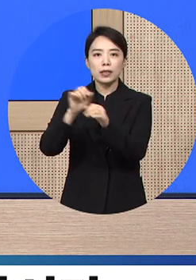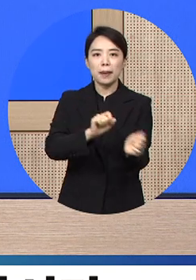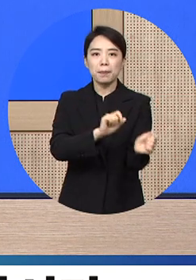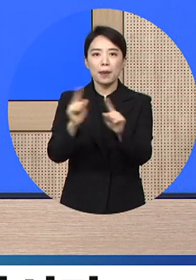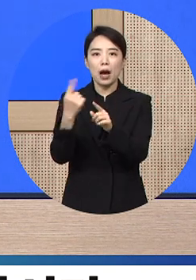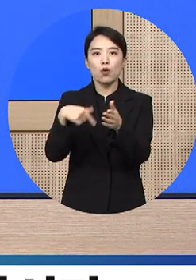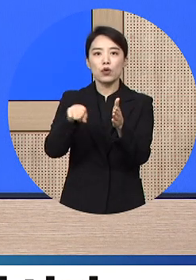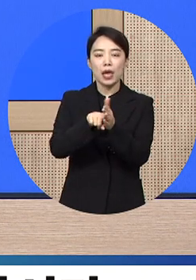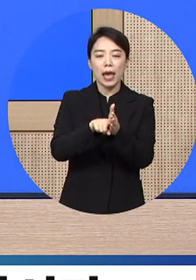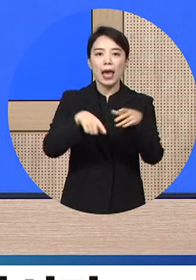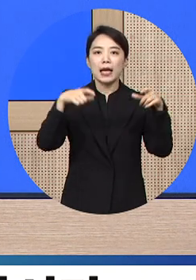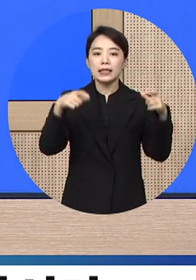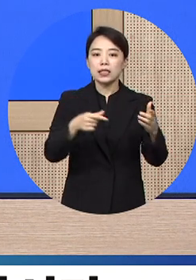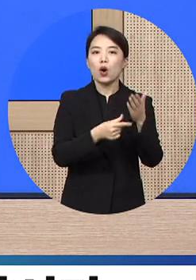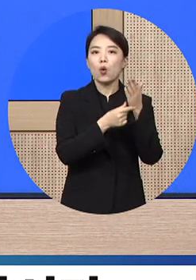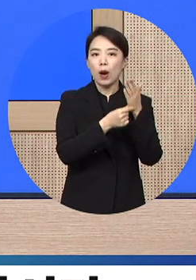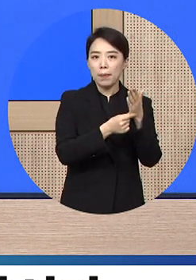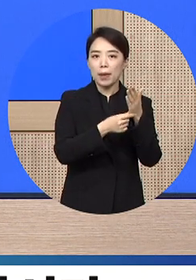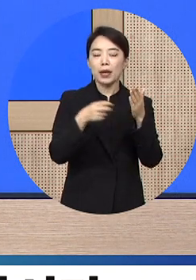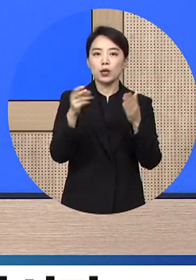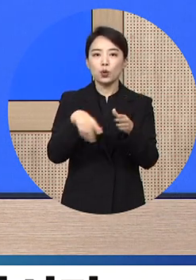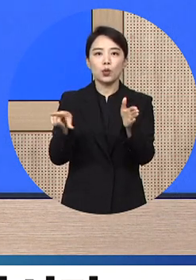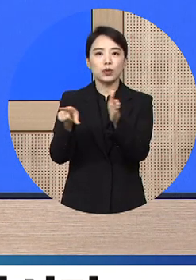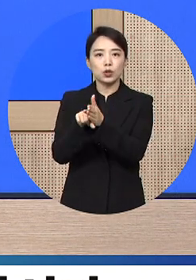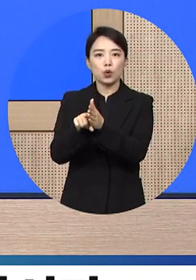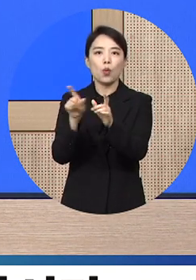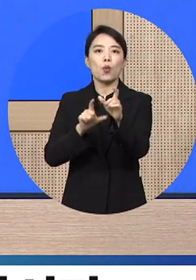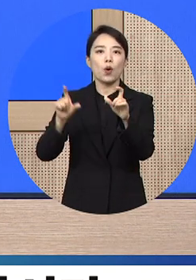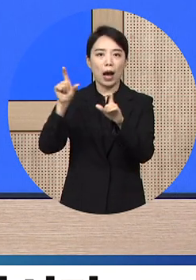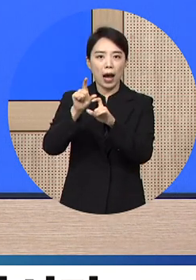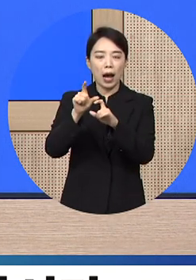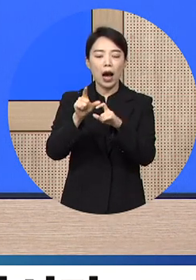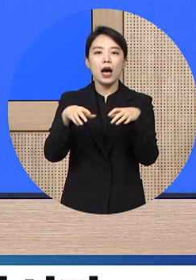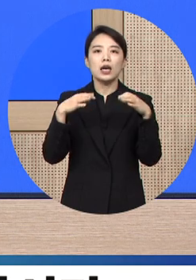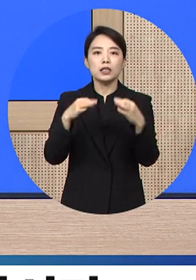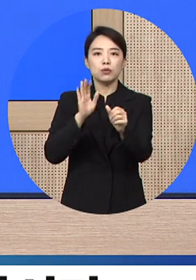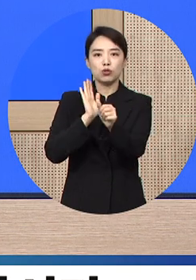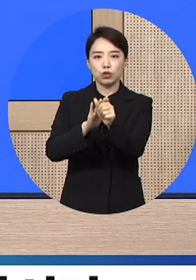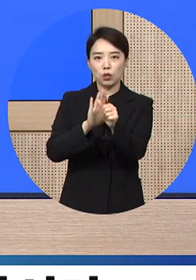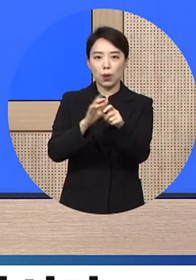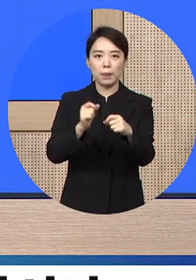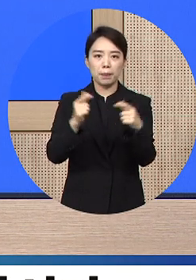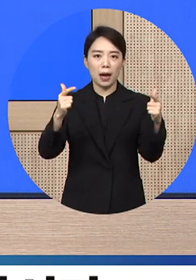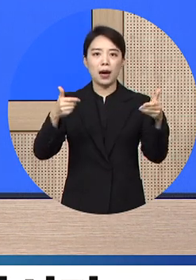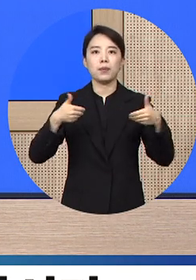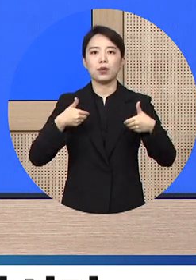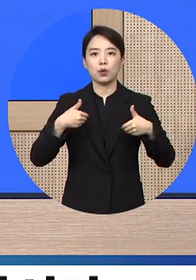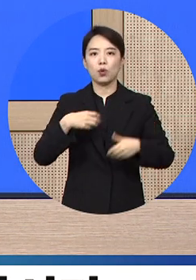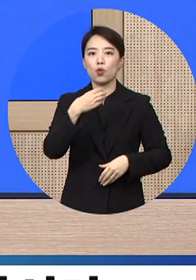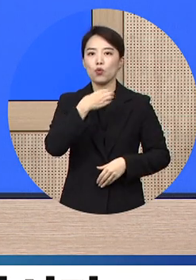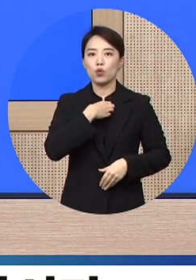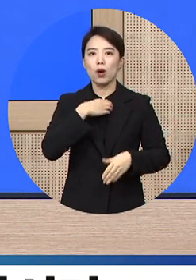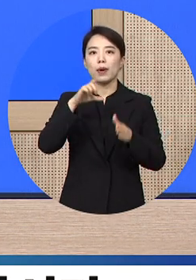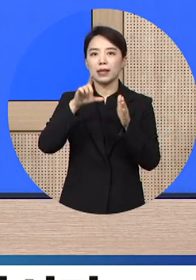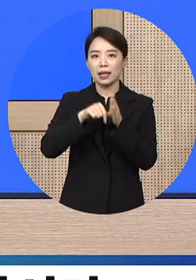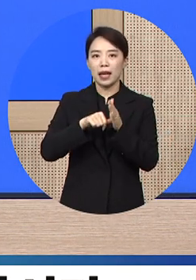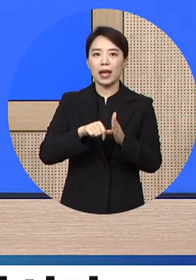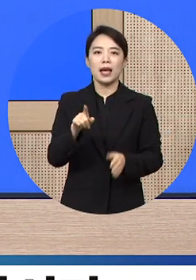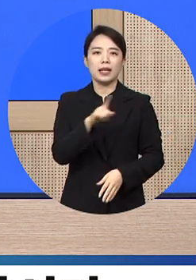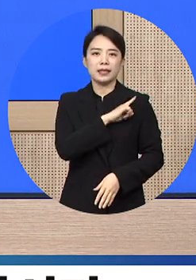지역화폐, 신용보강, 금융지원 등을 확대해야 합니다. 위기 때 가장